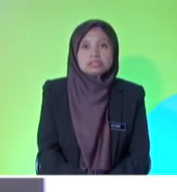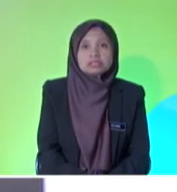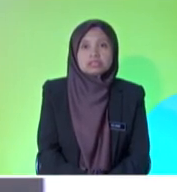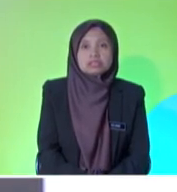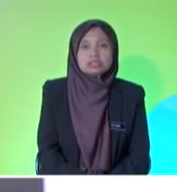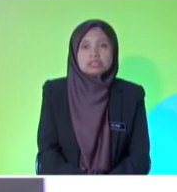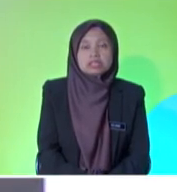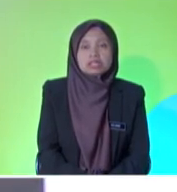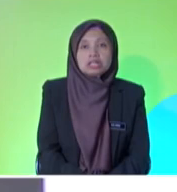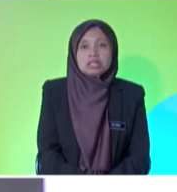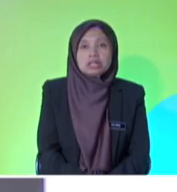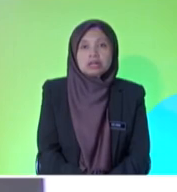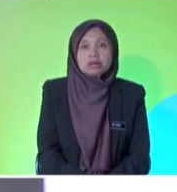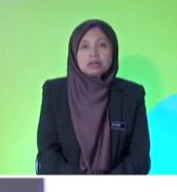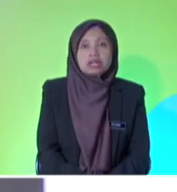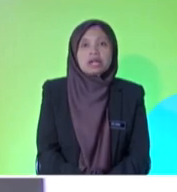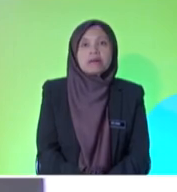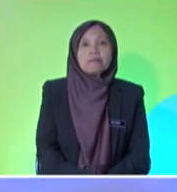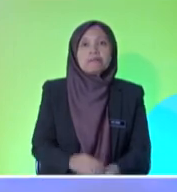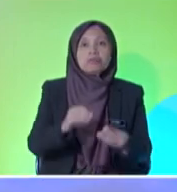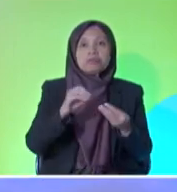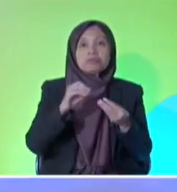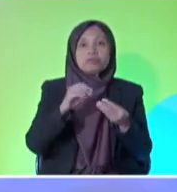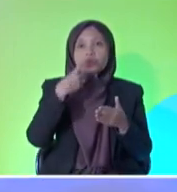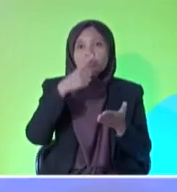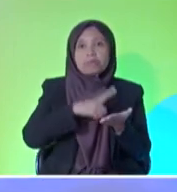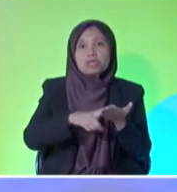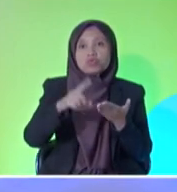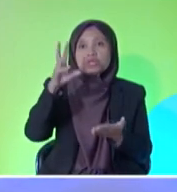kita buat bilangan daun juga untuk Minggu ke-6